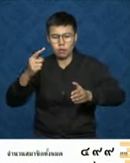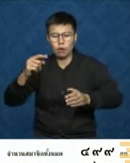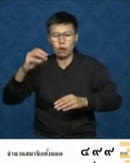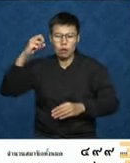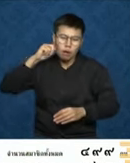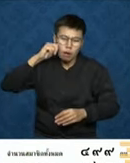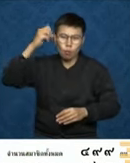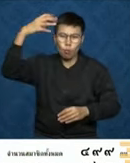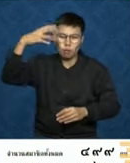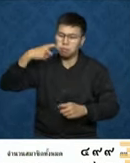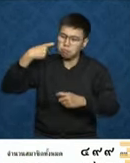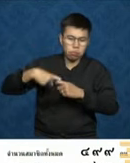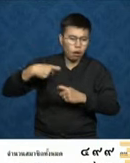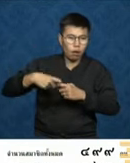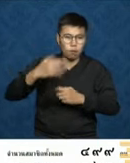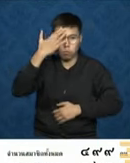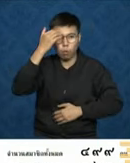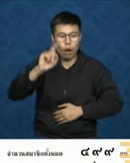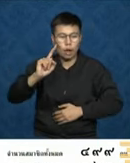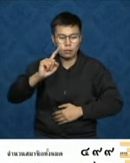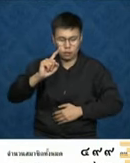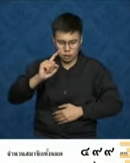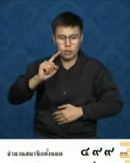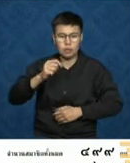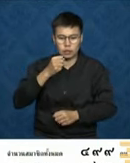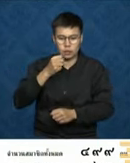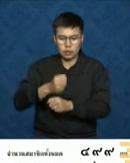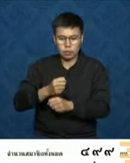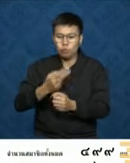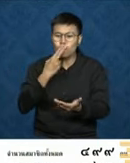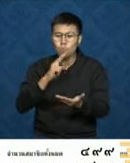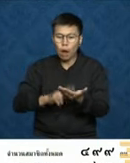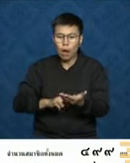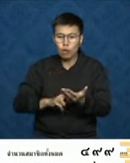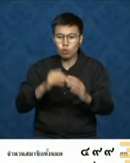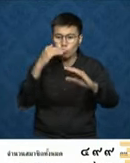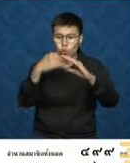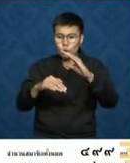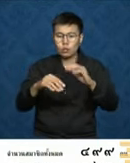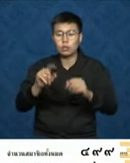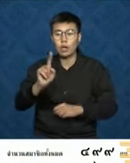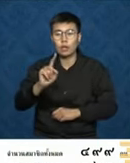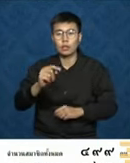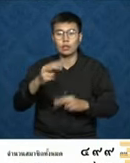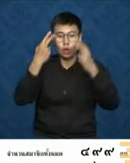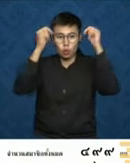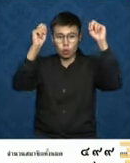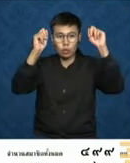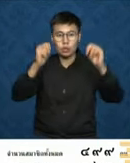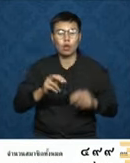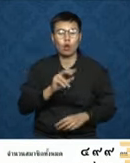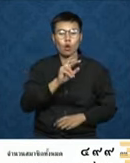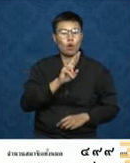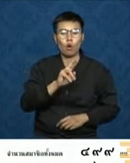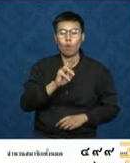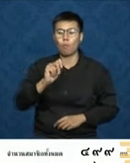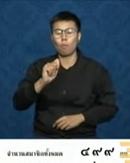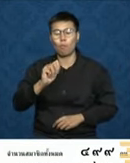เข้าถึงการพัฒนาเพราะฉะนั้นก็คือสิ่งที่เขาทำหนังสือไปถึงนายกรัฐมนตรีรัฐมนตรีทุกคนนี่นะ